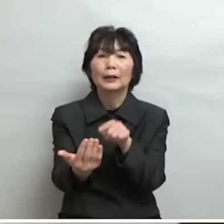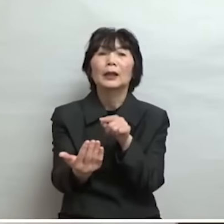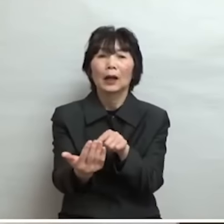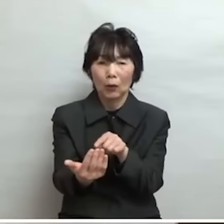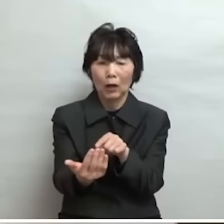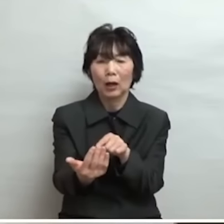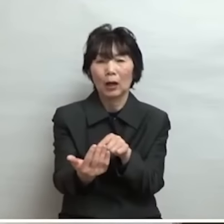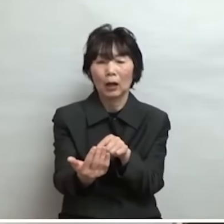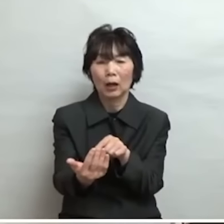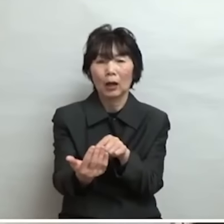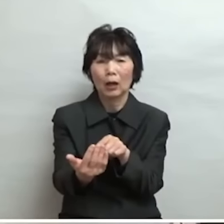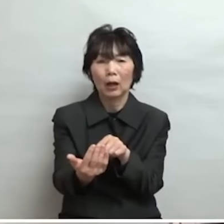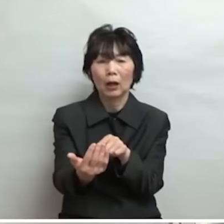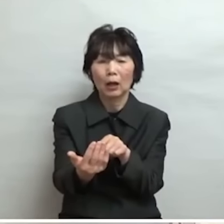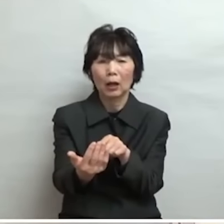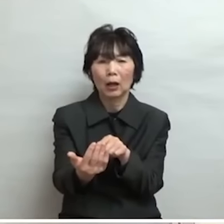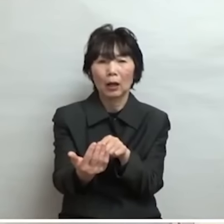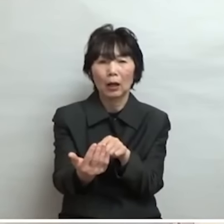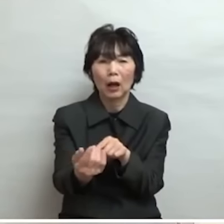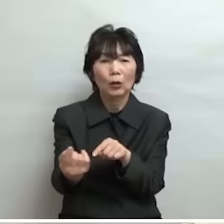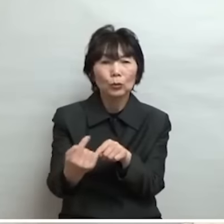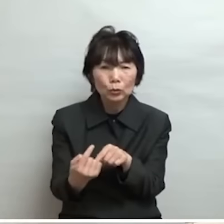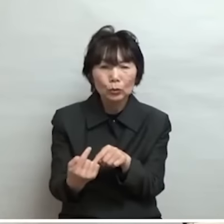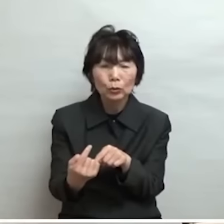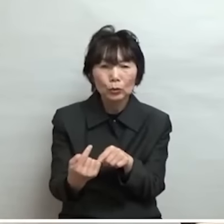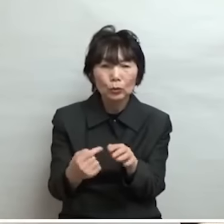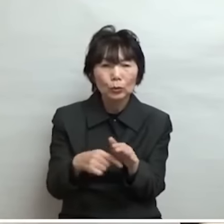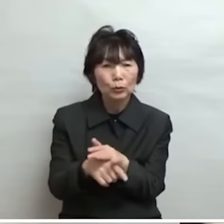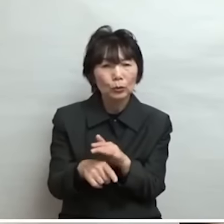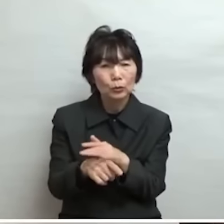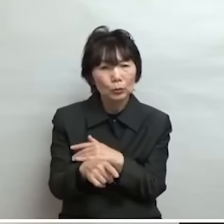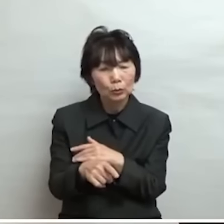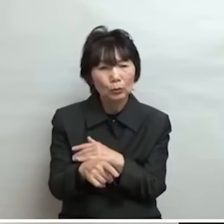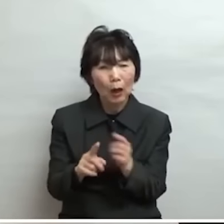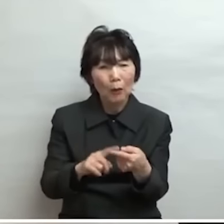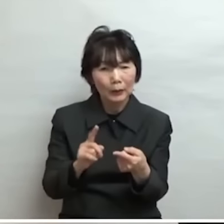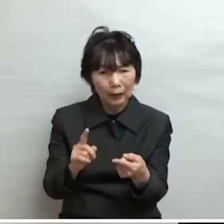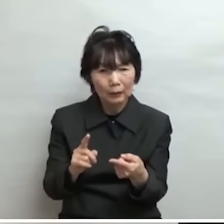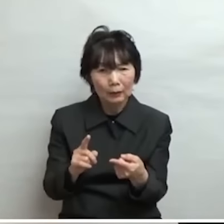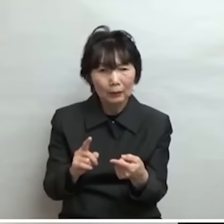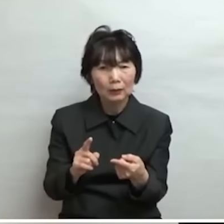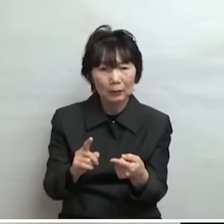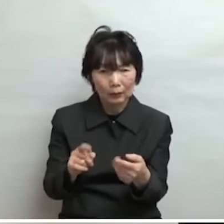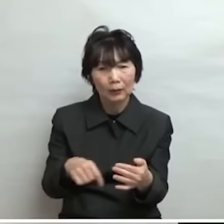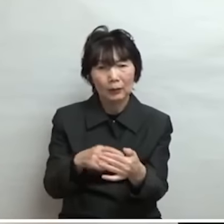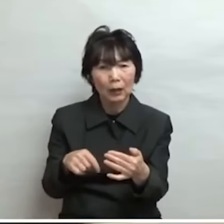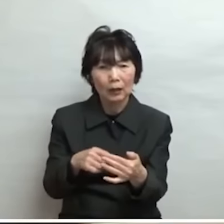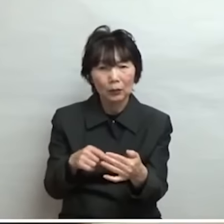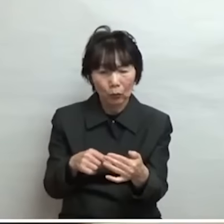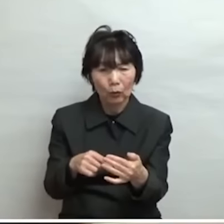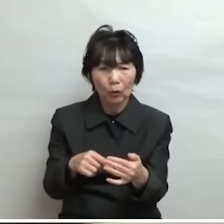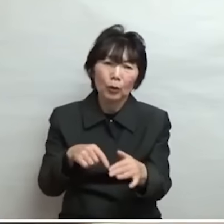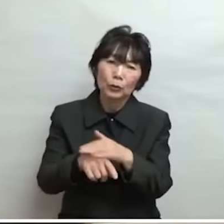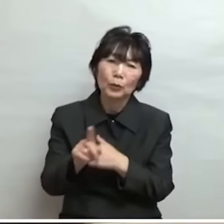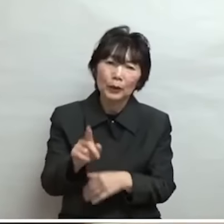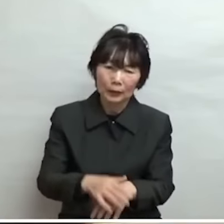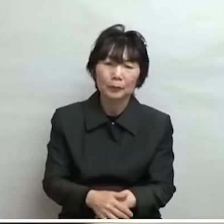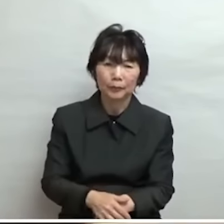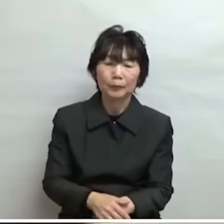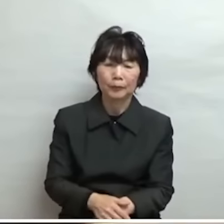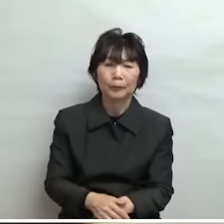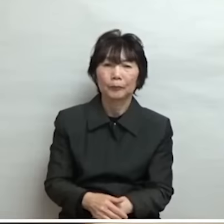はちょっと難しいんじゃないかみたいなお答えあったんですが、ちょっとその理由を教えていただいてよろしいですか。 強制代執